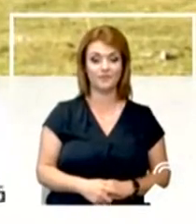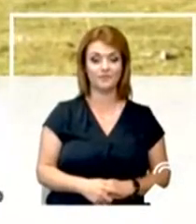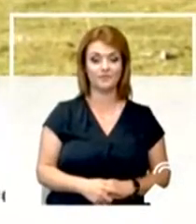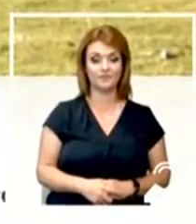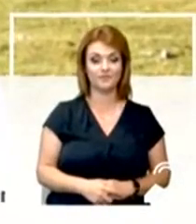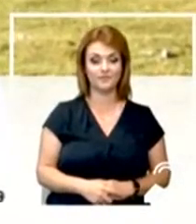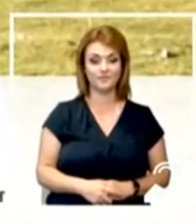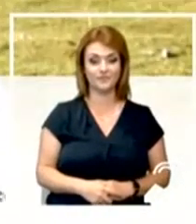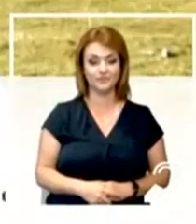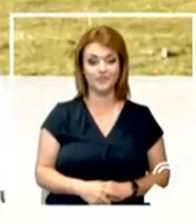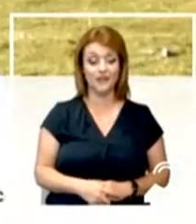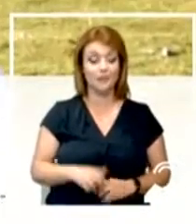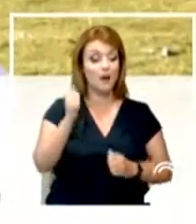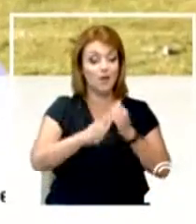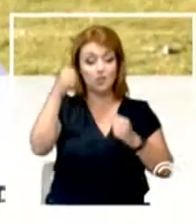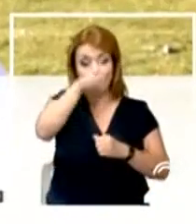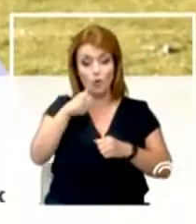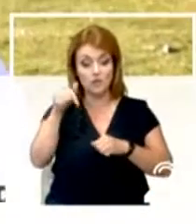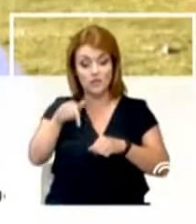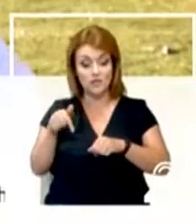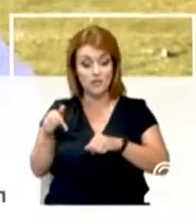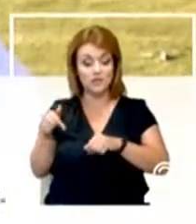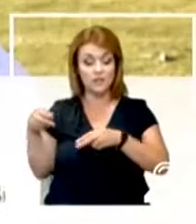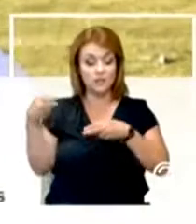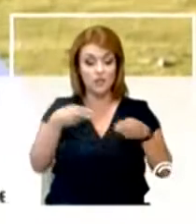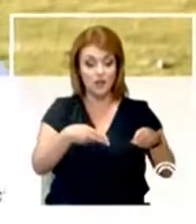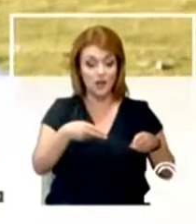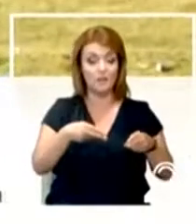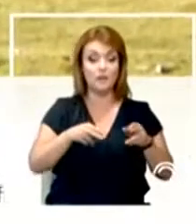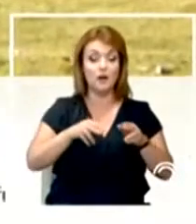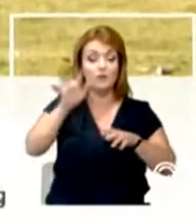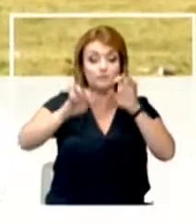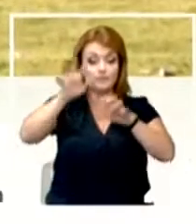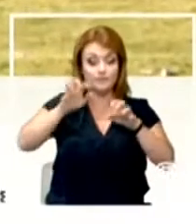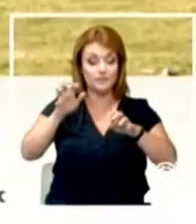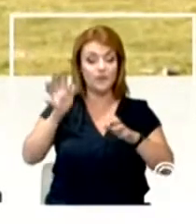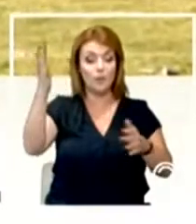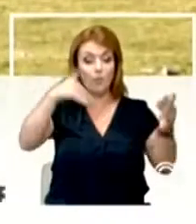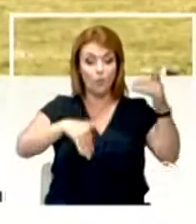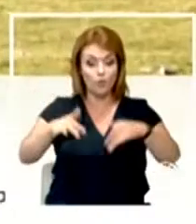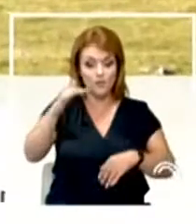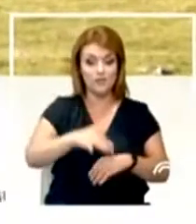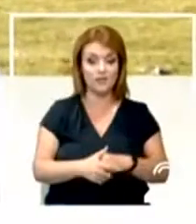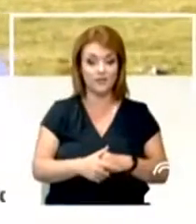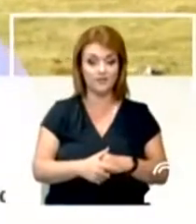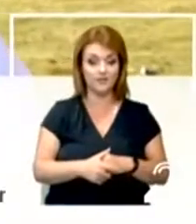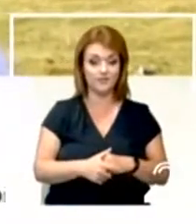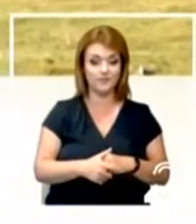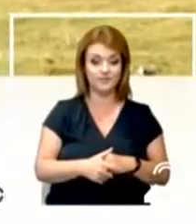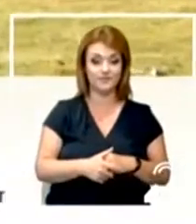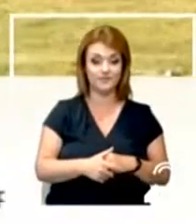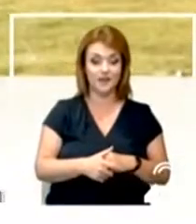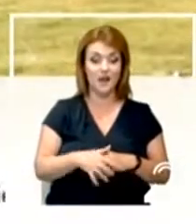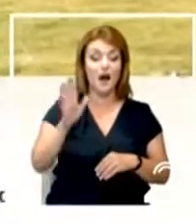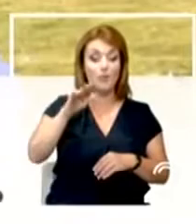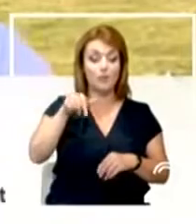1 до 22 август. Се качват всяка година учениците, за да правят наряди, беседи и да се слеят с